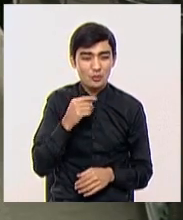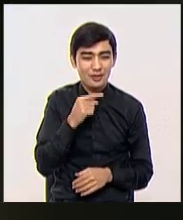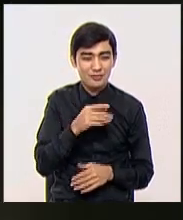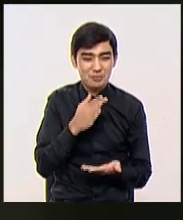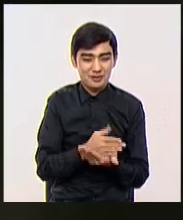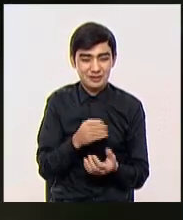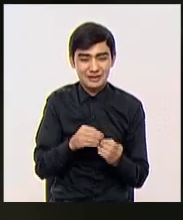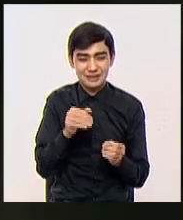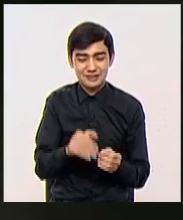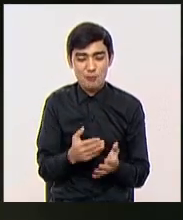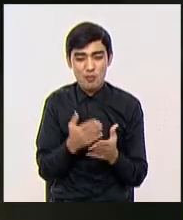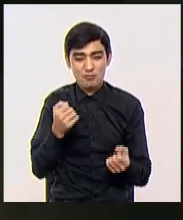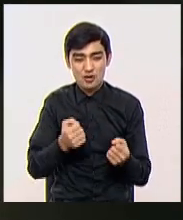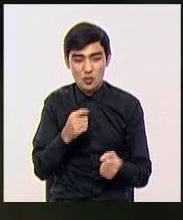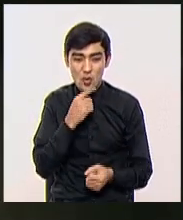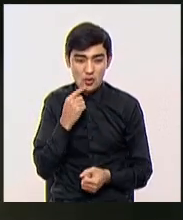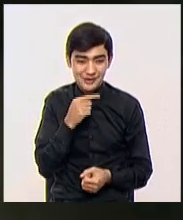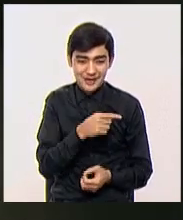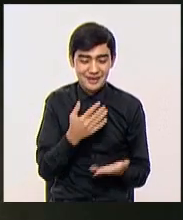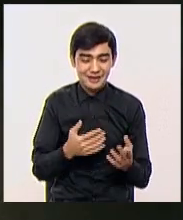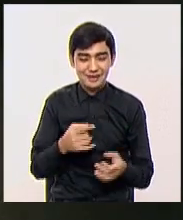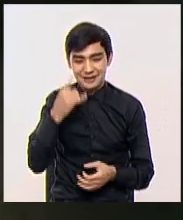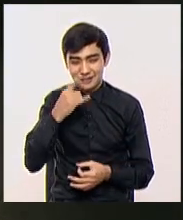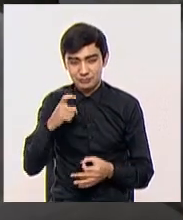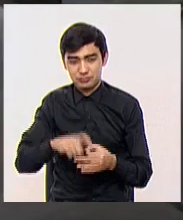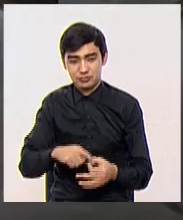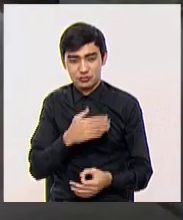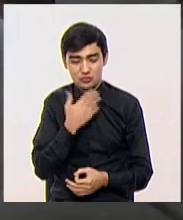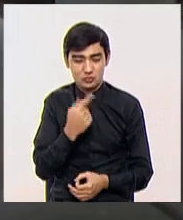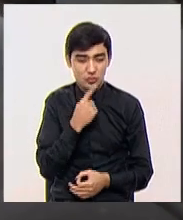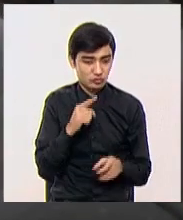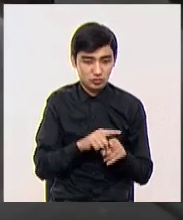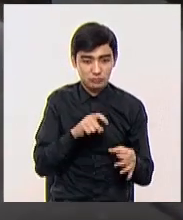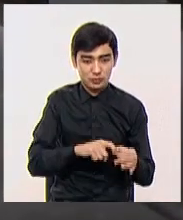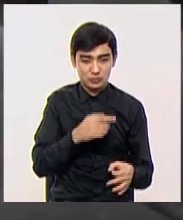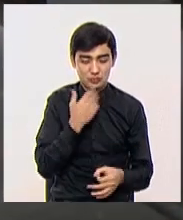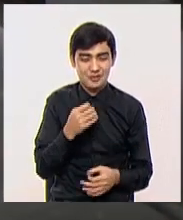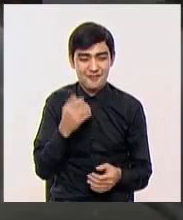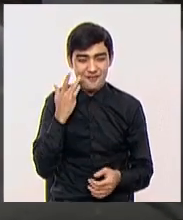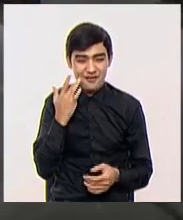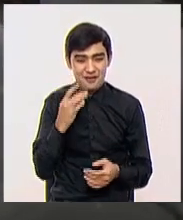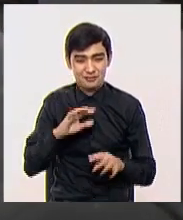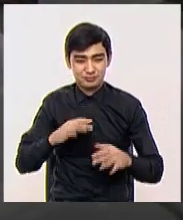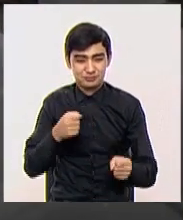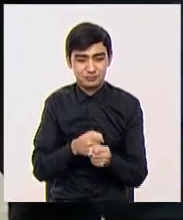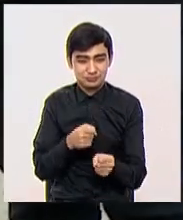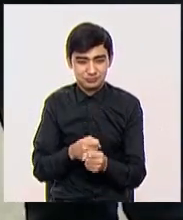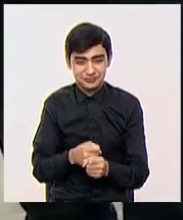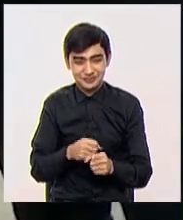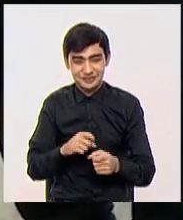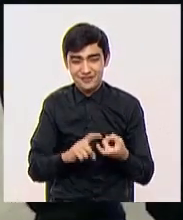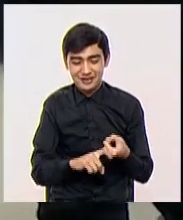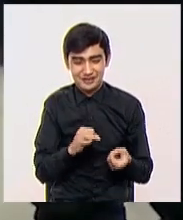10 мыңнан аса көліктің не Ресейде, не Қазақстанда тіркеуде жоқ екенін айтады. Оның үстіне жиі болатын жол көлік оқиғаларына да осы